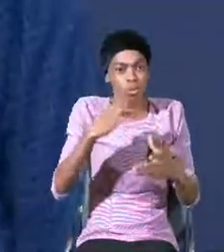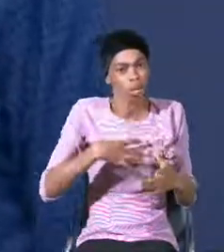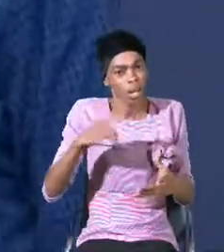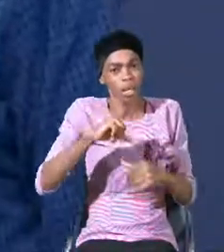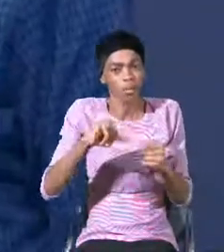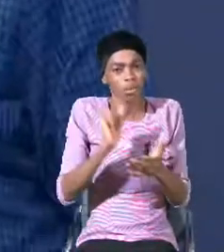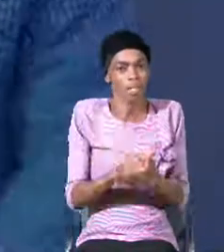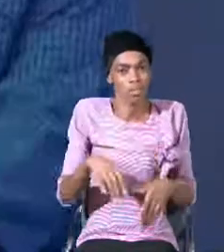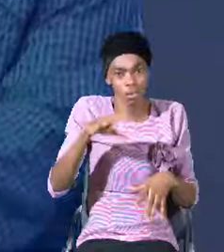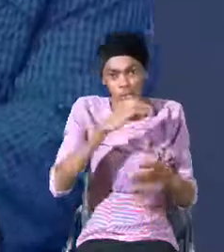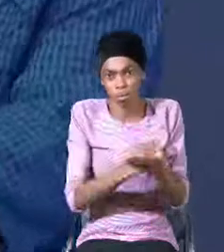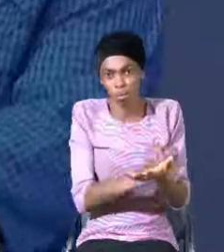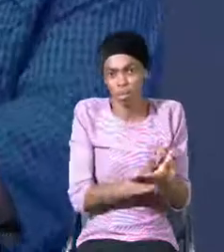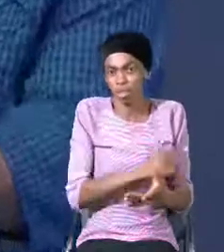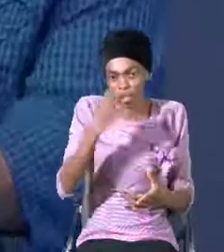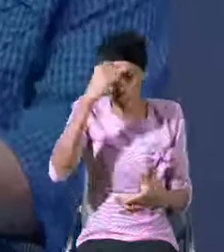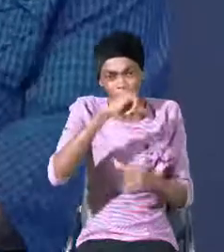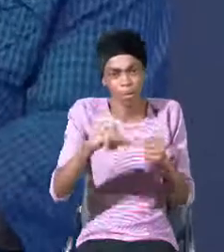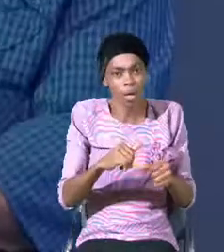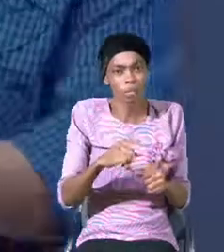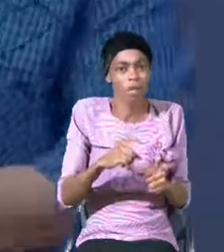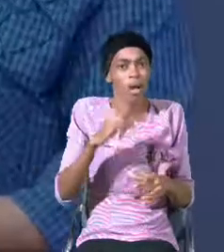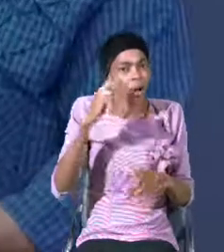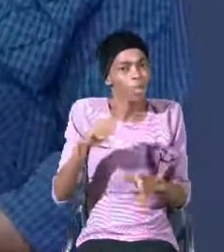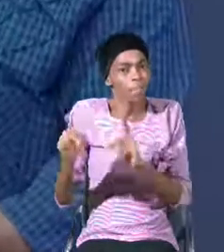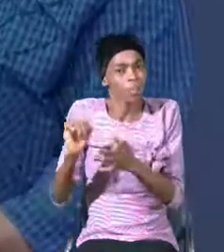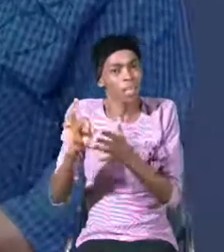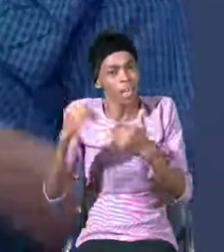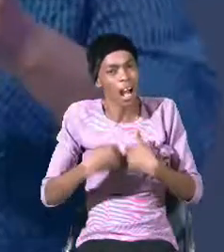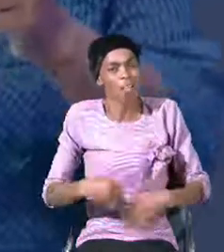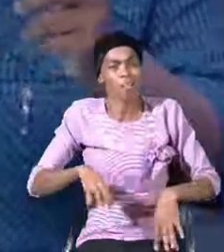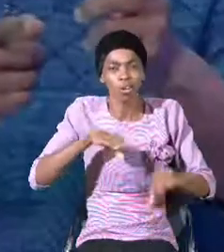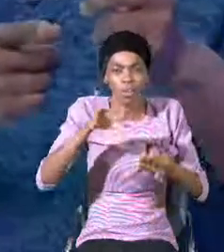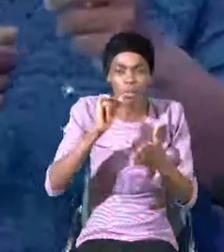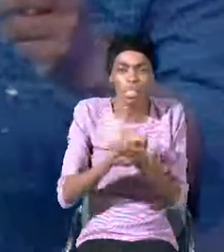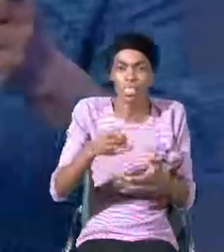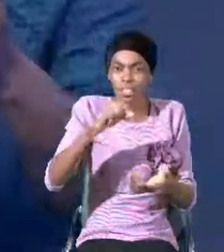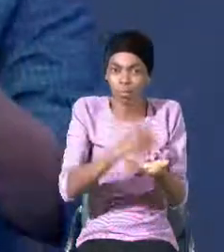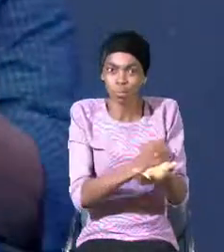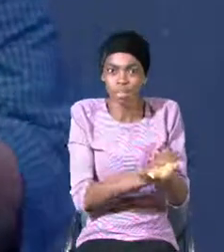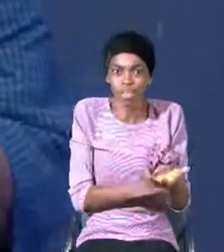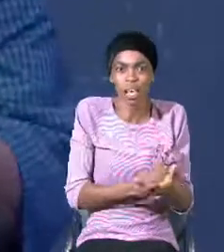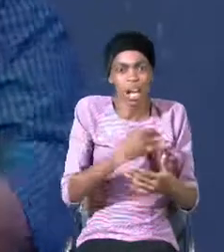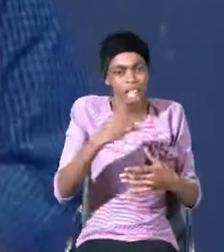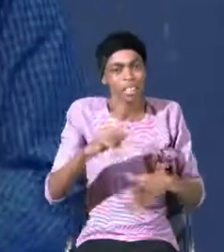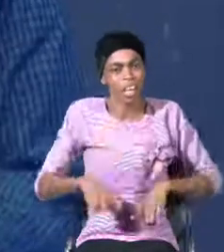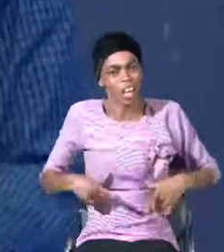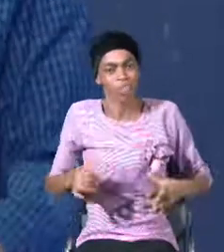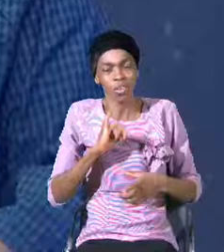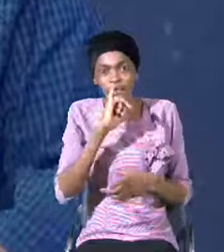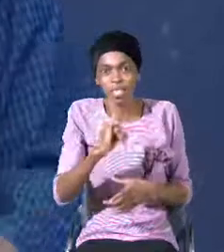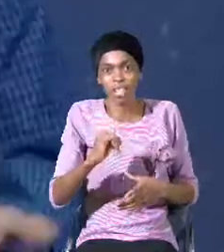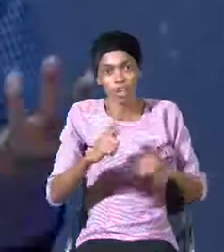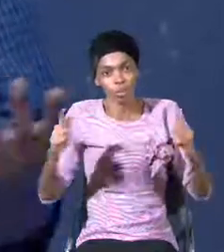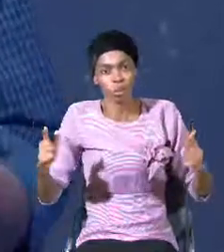Ne pense pas ce que tu n'aimes pas. Regarde ceux-là qui ont géré cette matière et qui sont maintenant au sommet. Fais-le avec